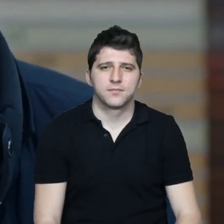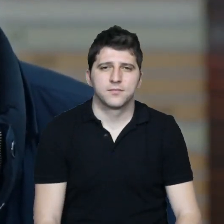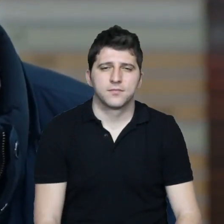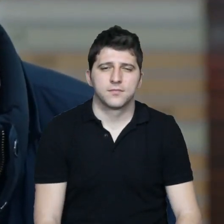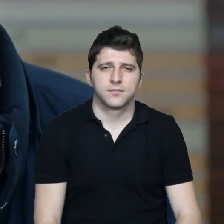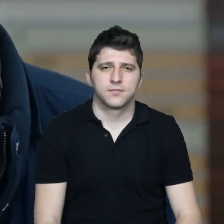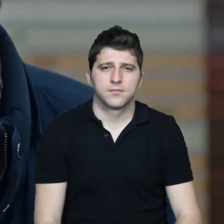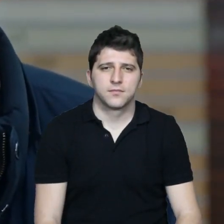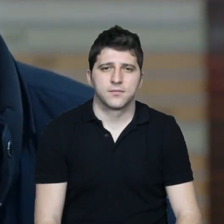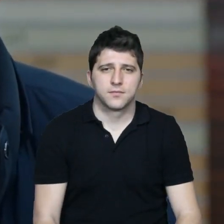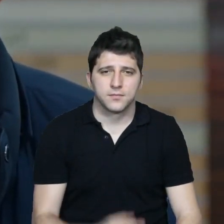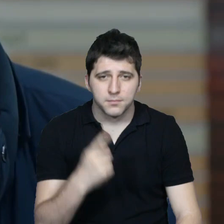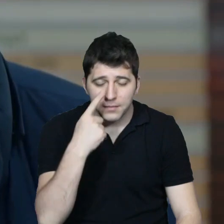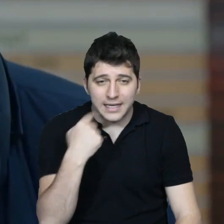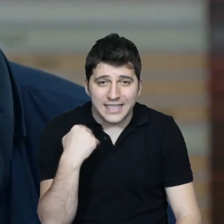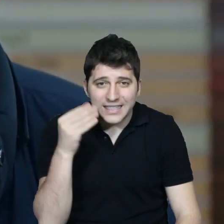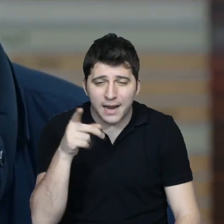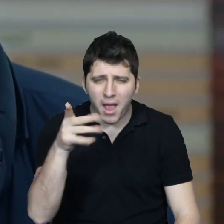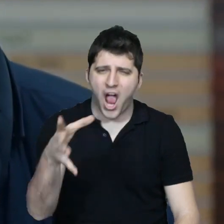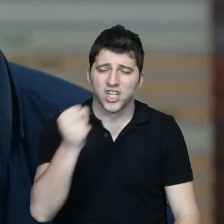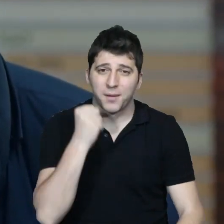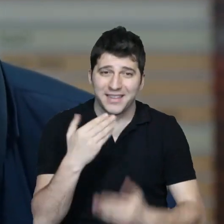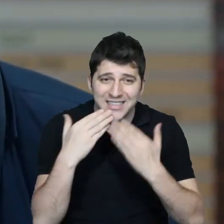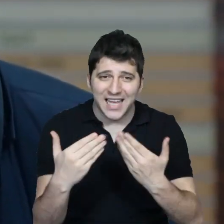Bak, gelip seni alacağım diyebilseydim.